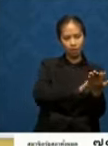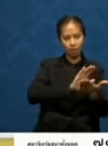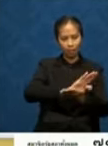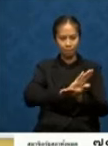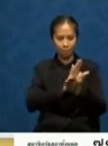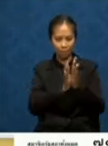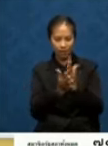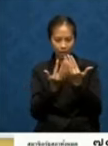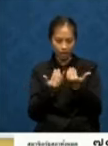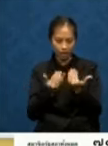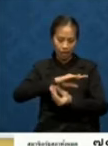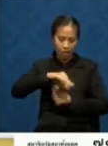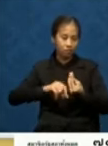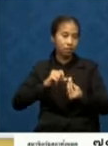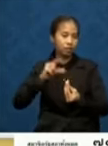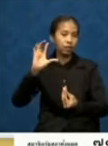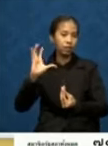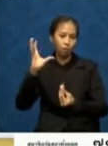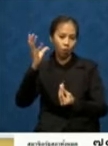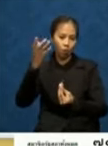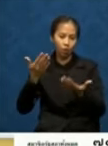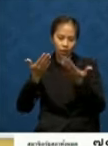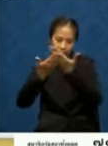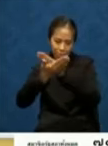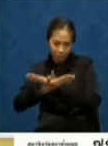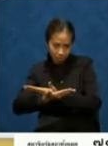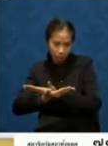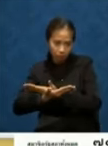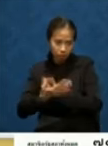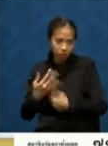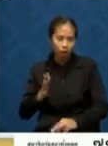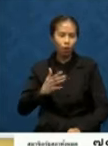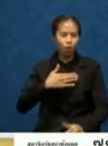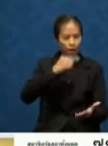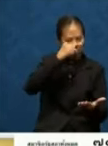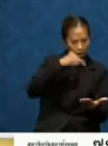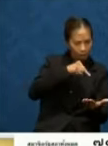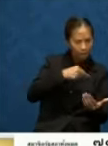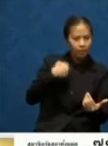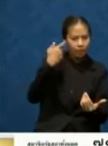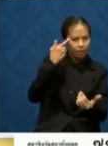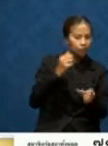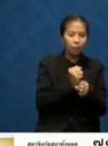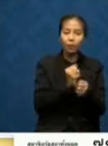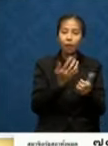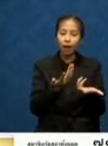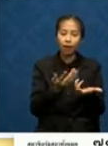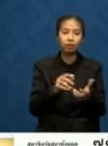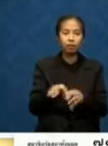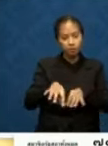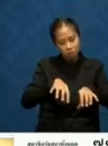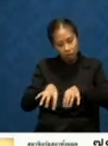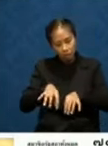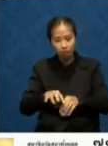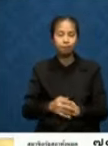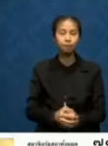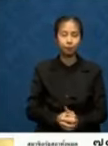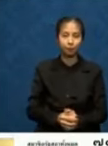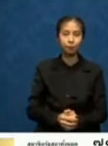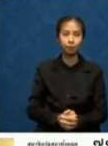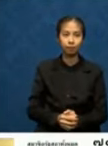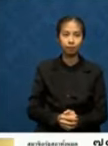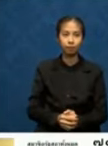จโลกแบบแบ่งขั้วและการกำหนดบทบาทและวางตัวหรือ positioning ของประเทศไทยอย่างเหมาะสมเ